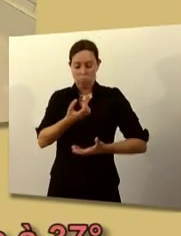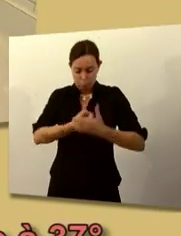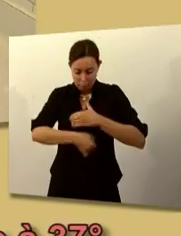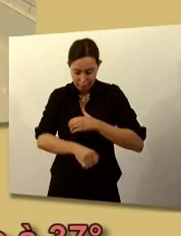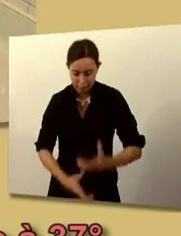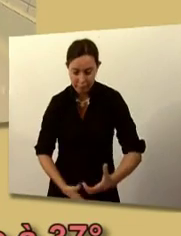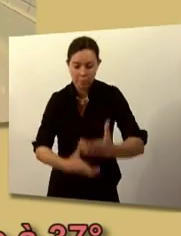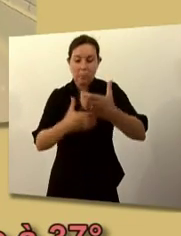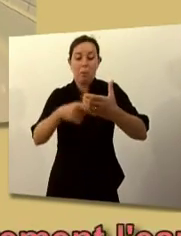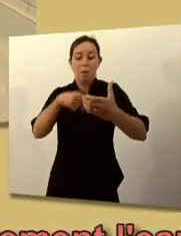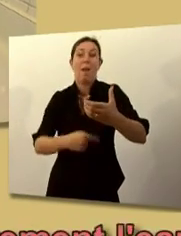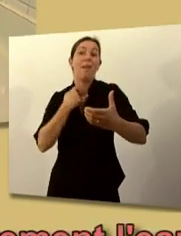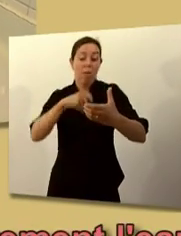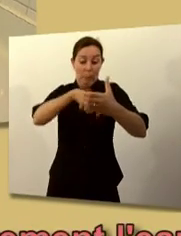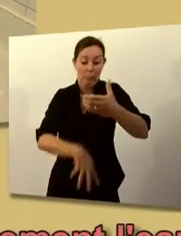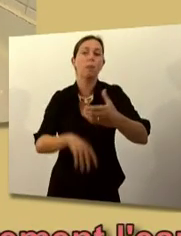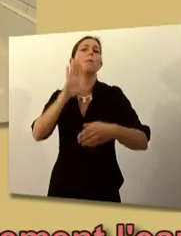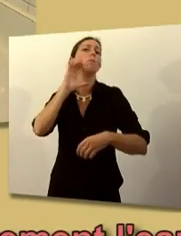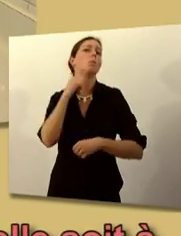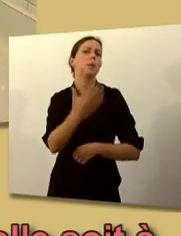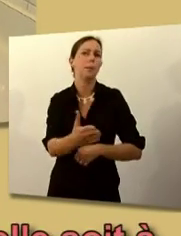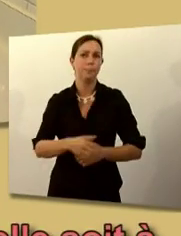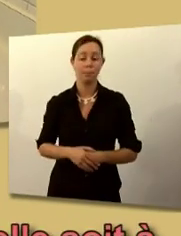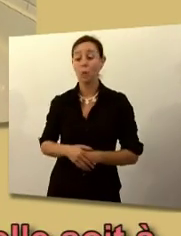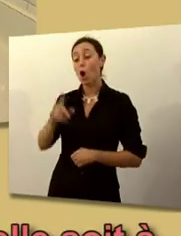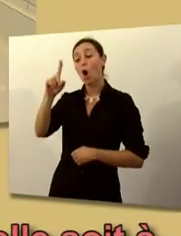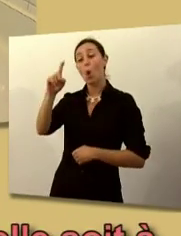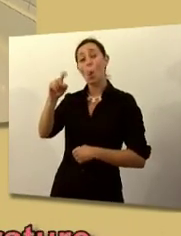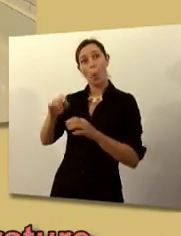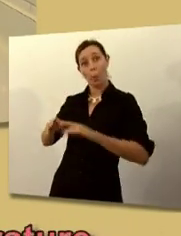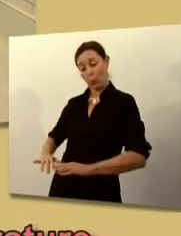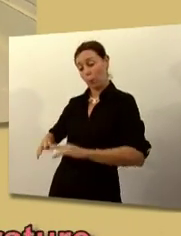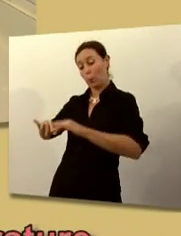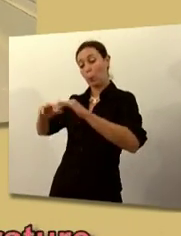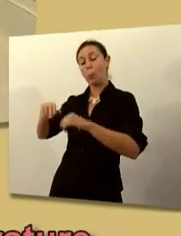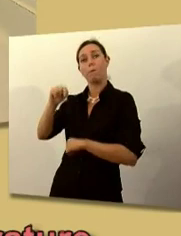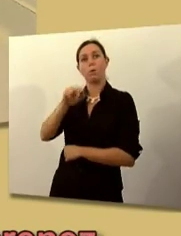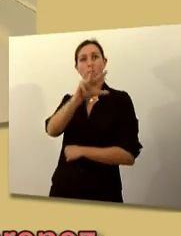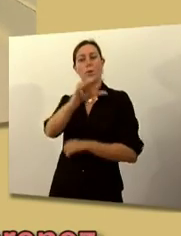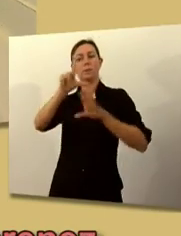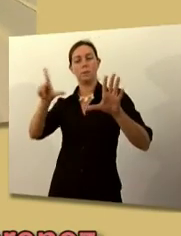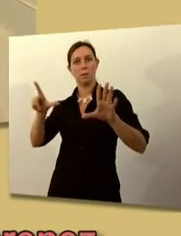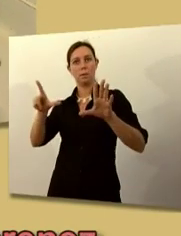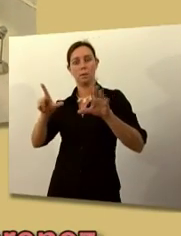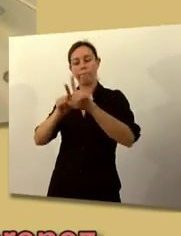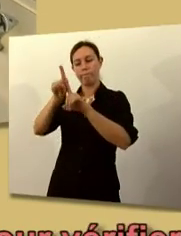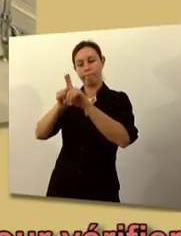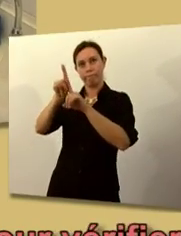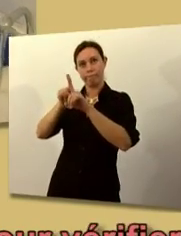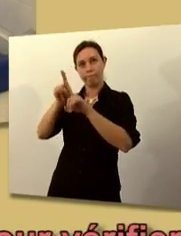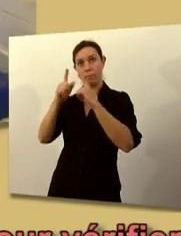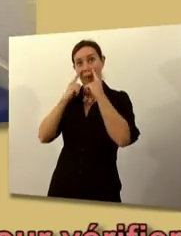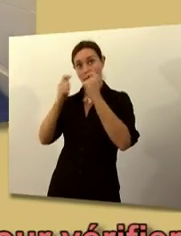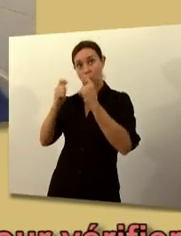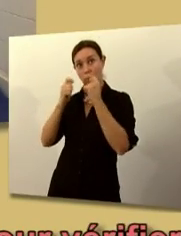L'eau du bain, elle est à 37 toujours. Vous mettez légèrement pour l'eau chaude pour qu'elle soit à température. Chez vous, vous prenez bien un thermomètre, vous vérifiez.